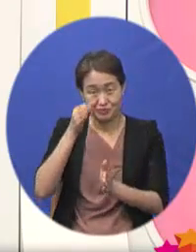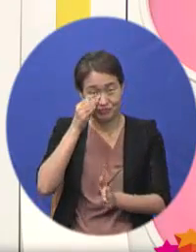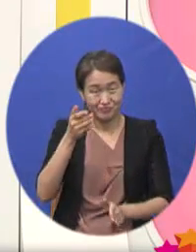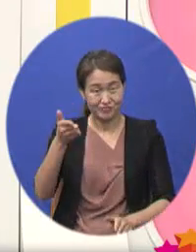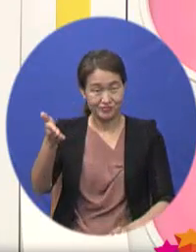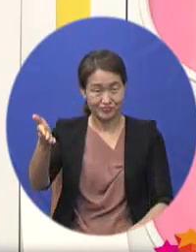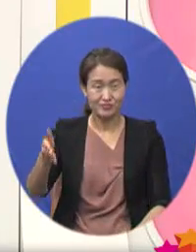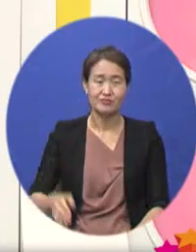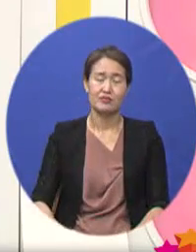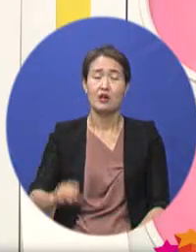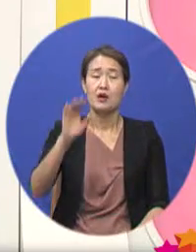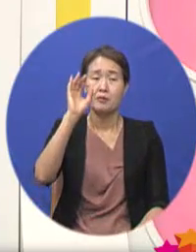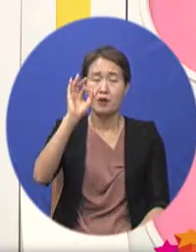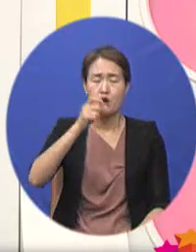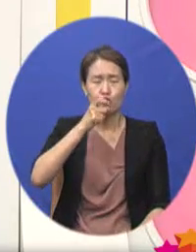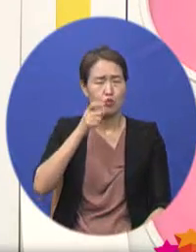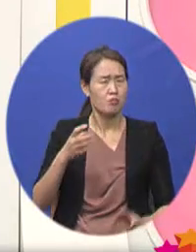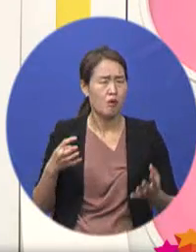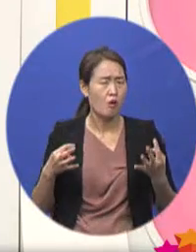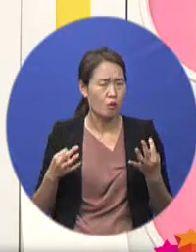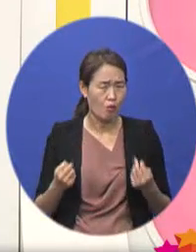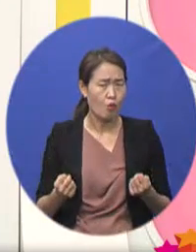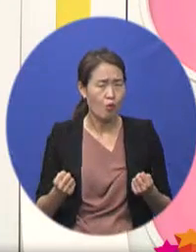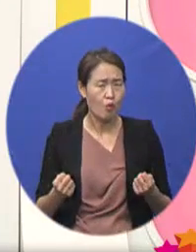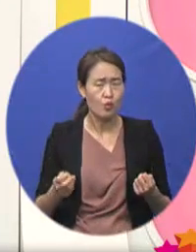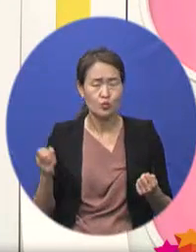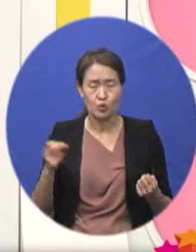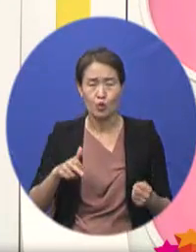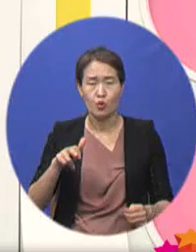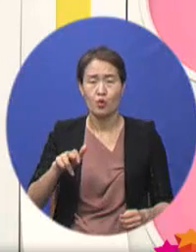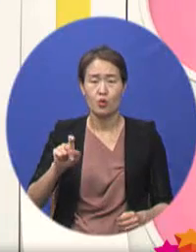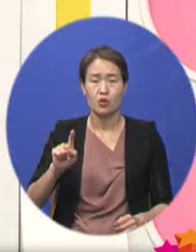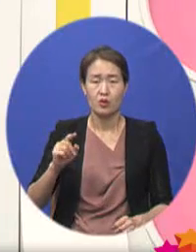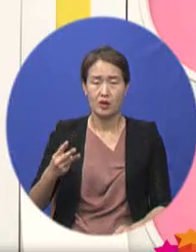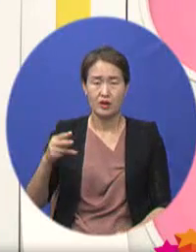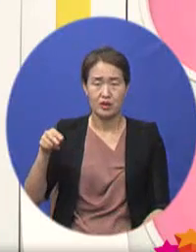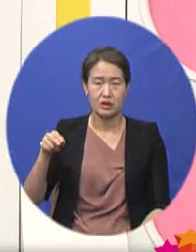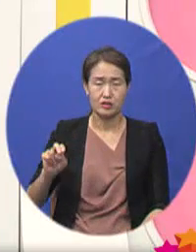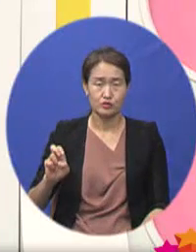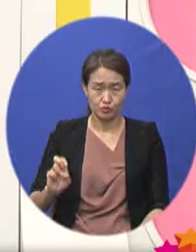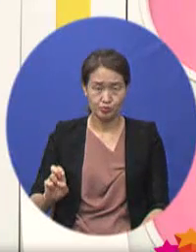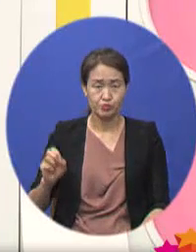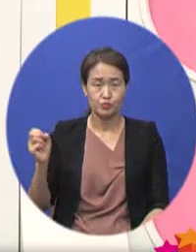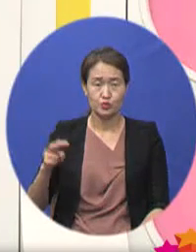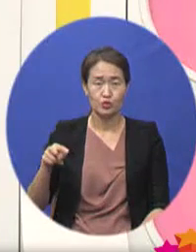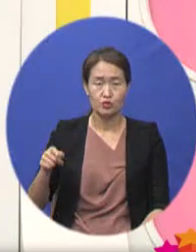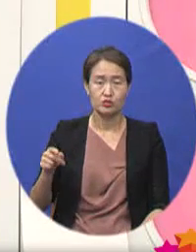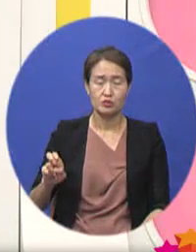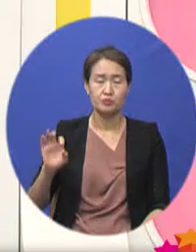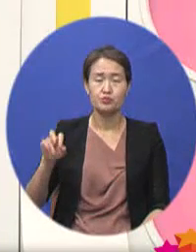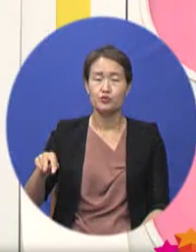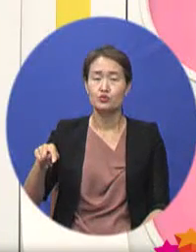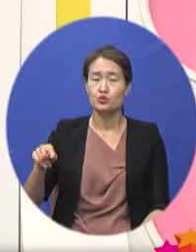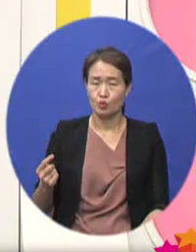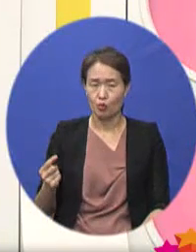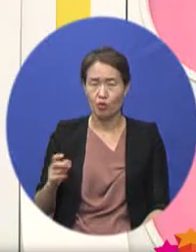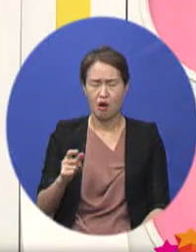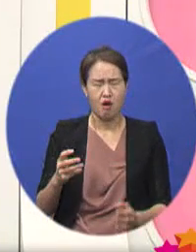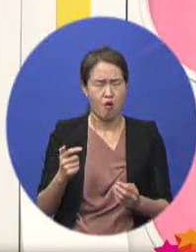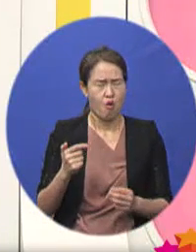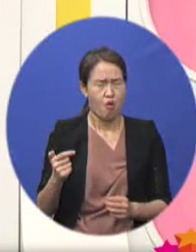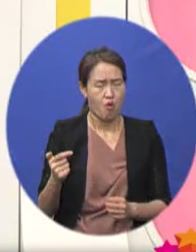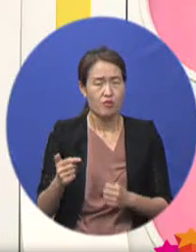퀴즈. 네. 자, 이것은요. 수분 함량이 높고 칼슘과 섬유 소질이 많아서 갈증 해소와 피로 회복에